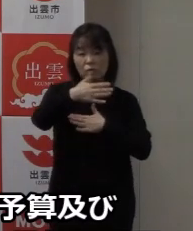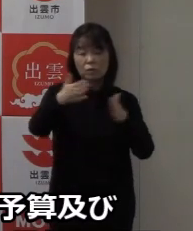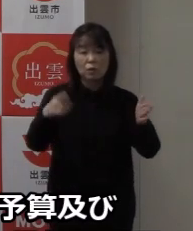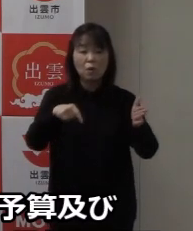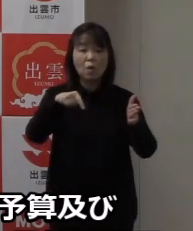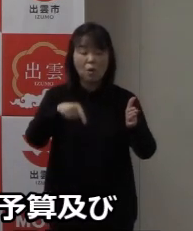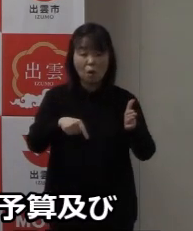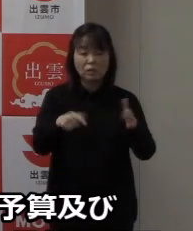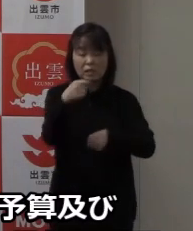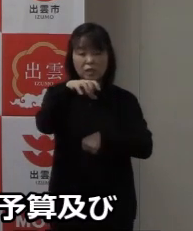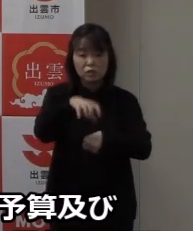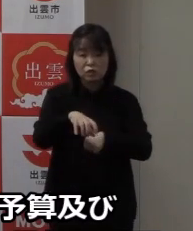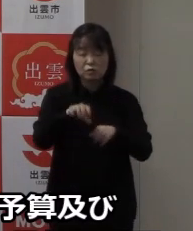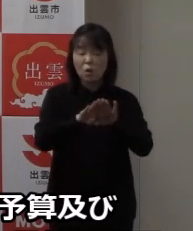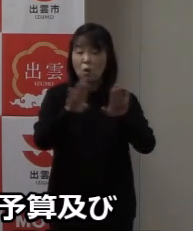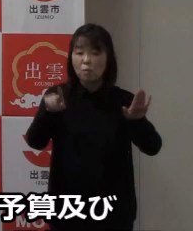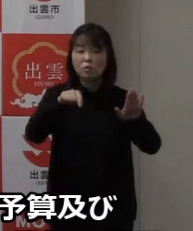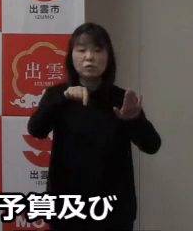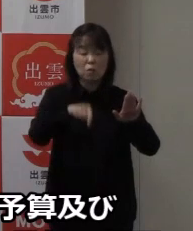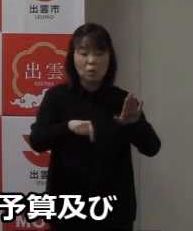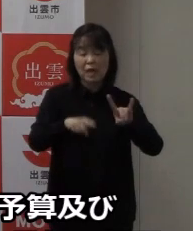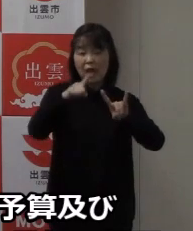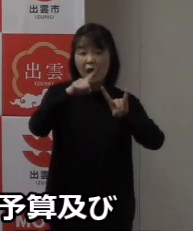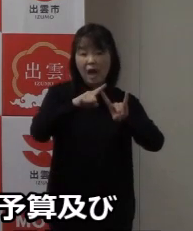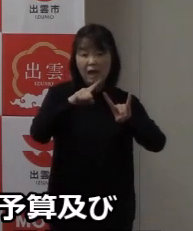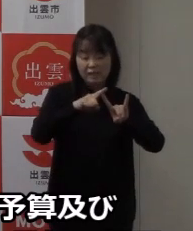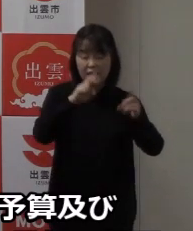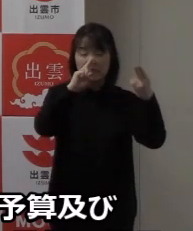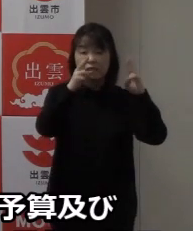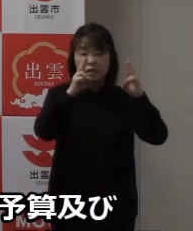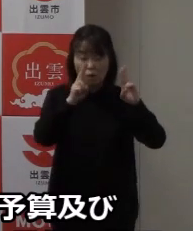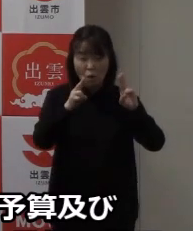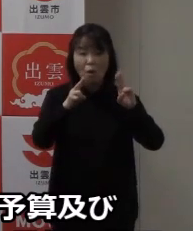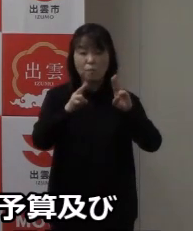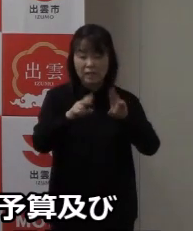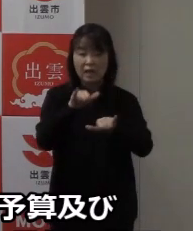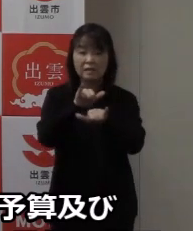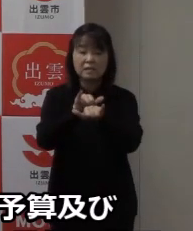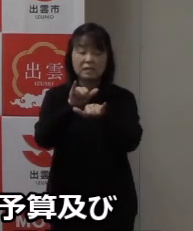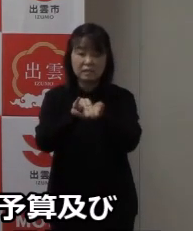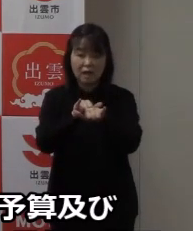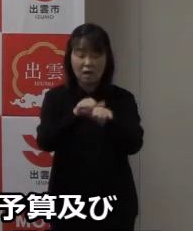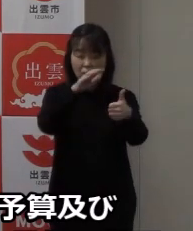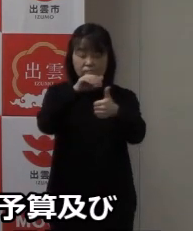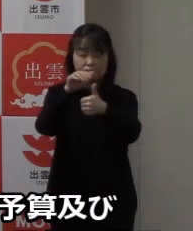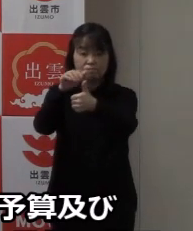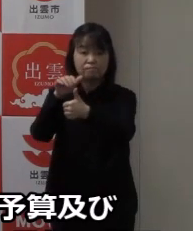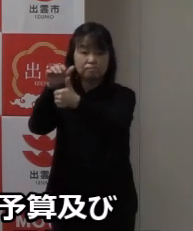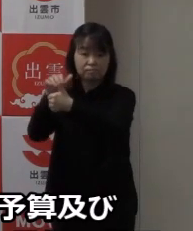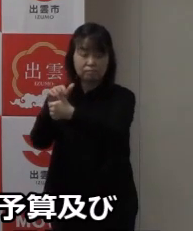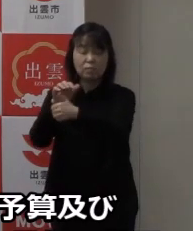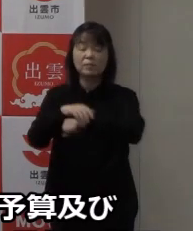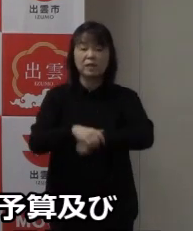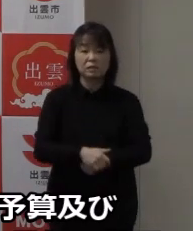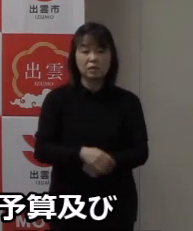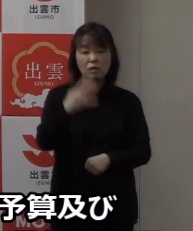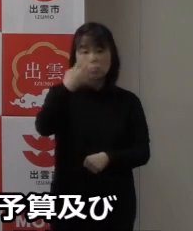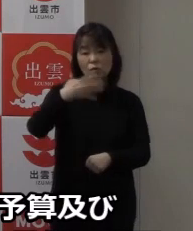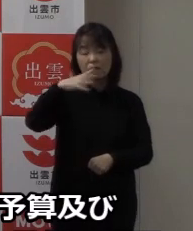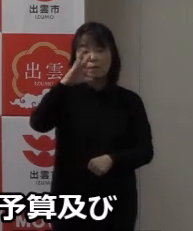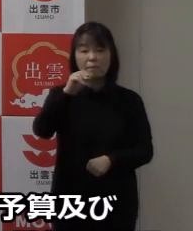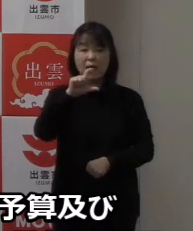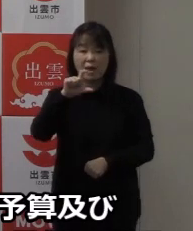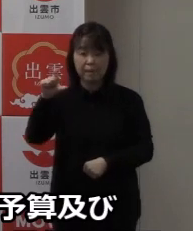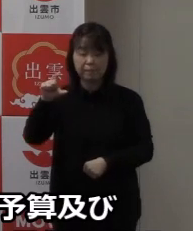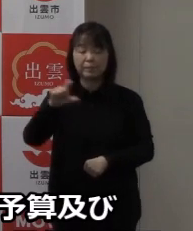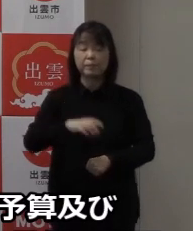で、IT 企業や IT 人材の誘致等を促進していきたいと、推進していきたいと思っております。これ4000万円であります